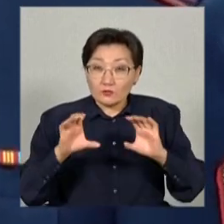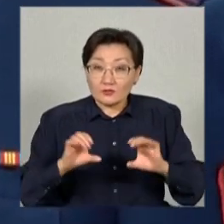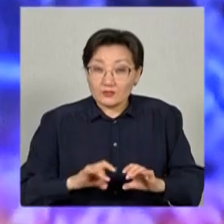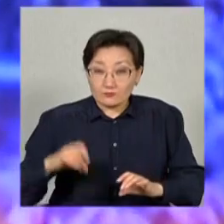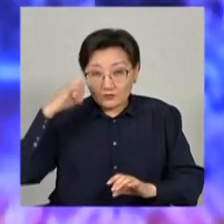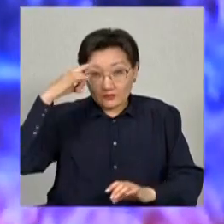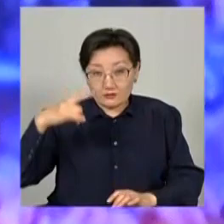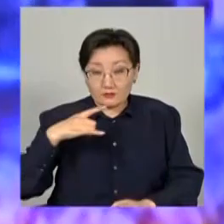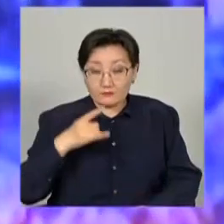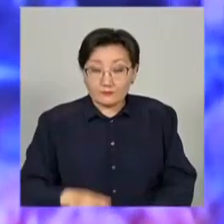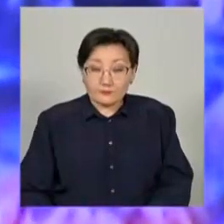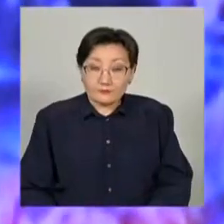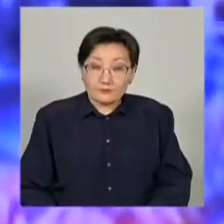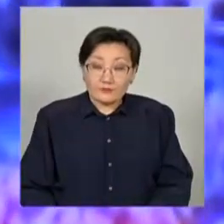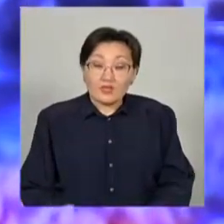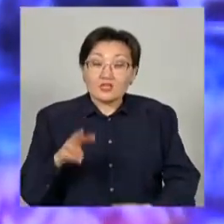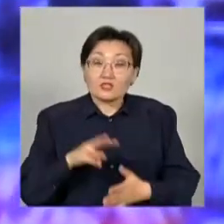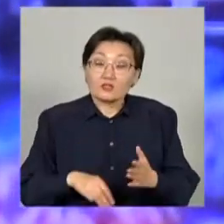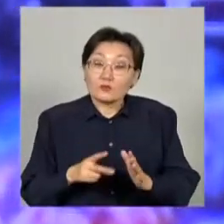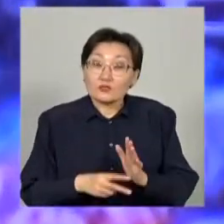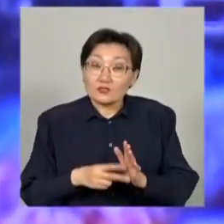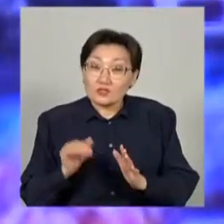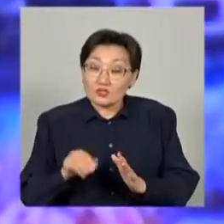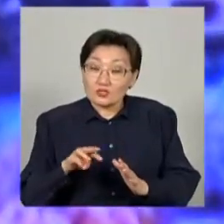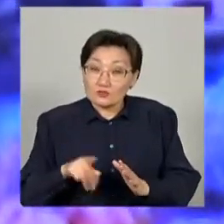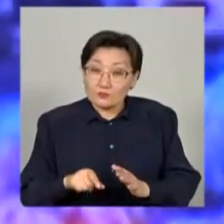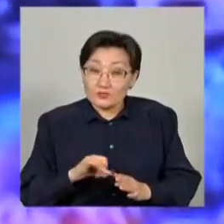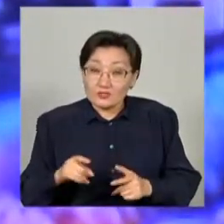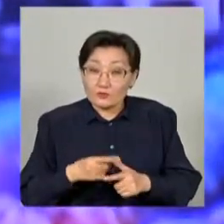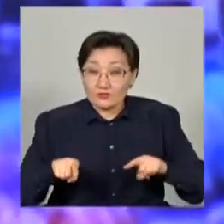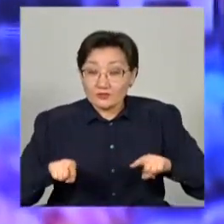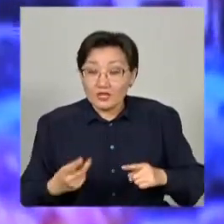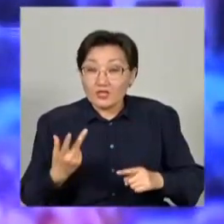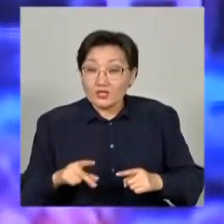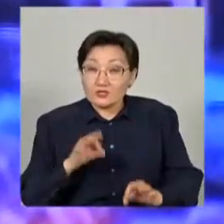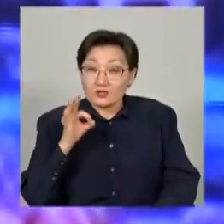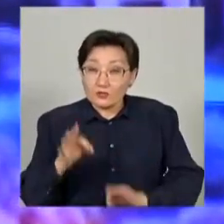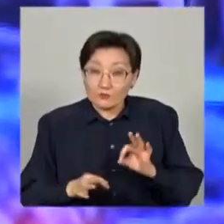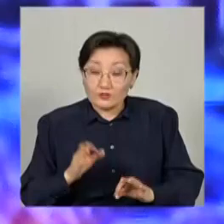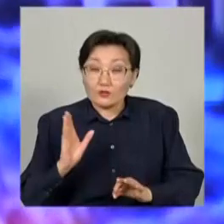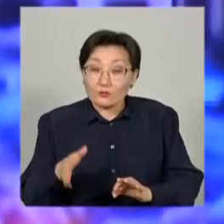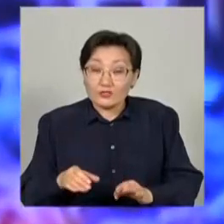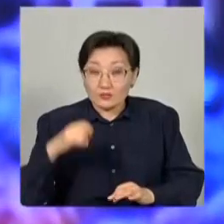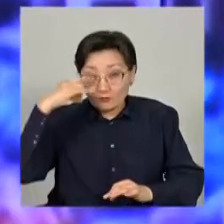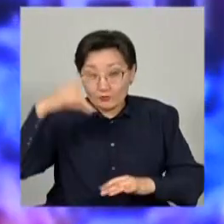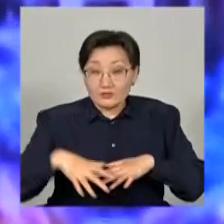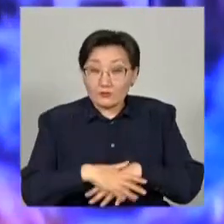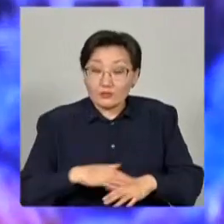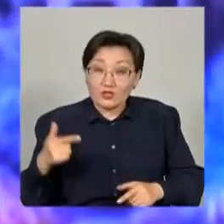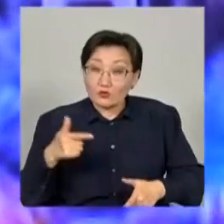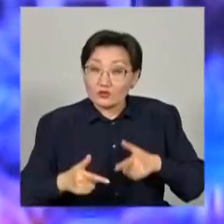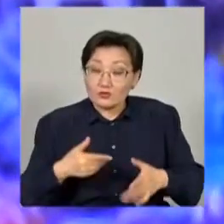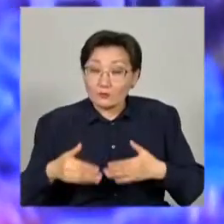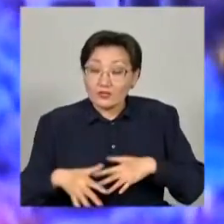Казахстан. Штраф до 70 тысяч тенге или арест на 30 суток грозит казахстанцам за нецензурную